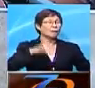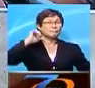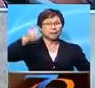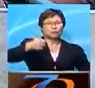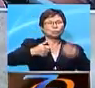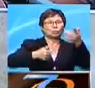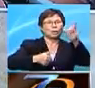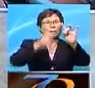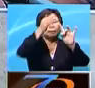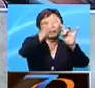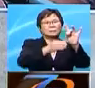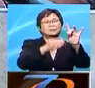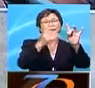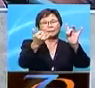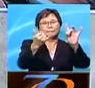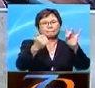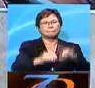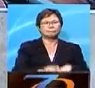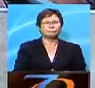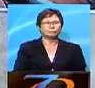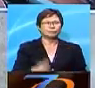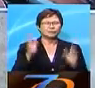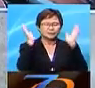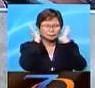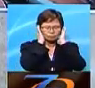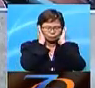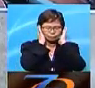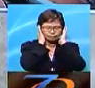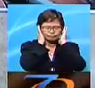hari bulanup